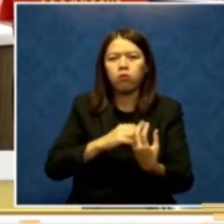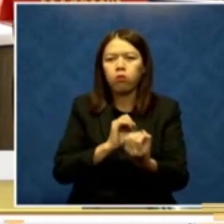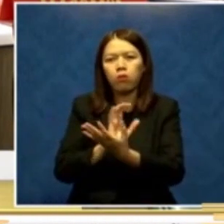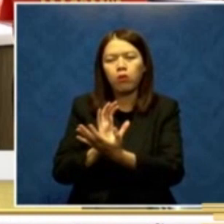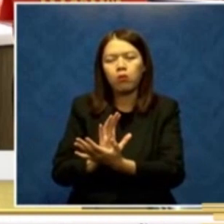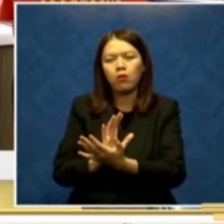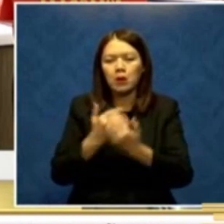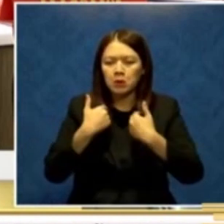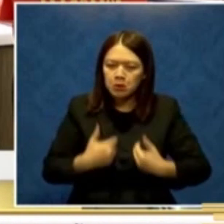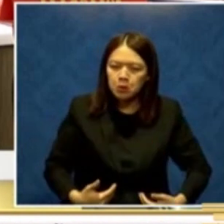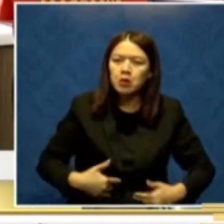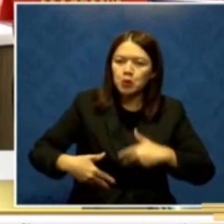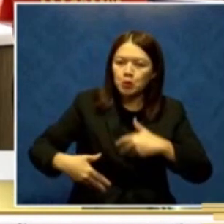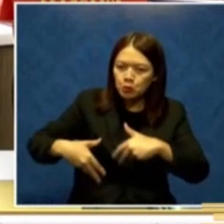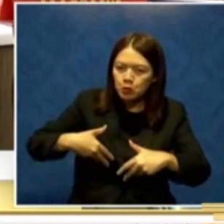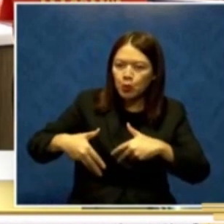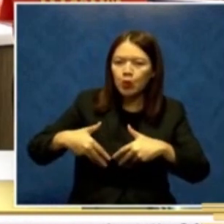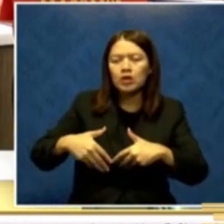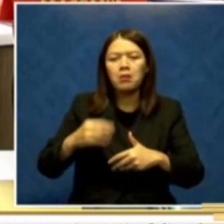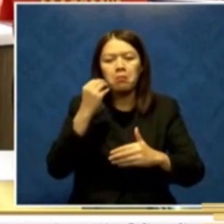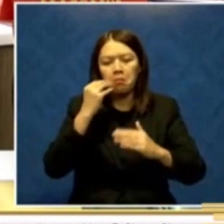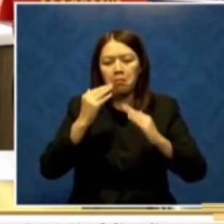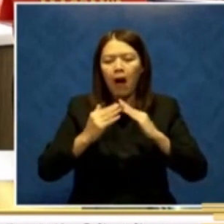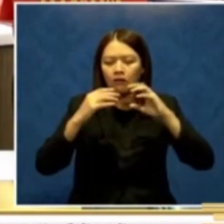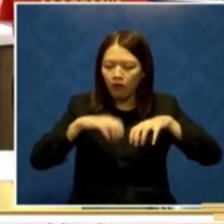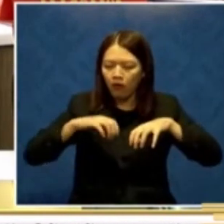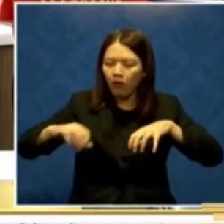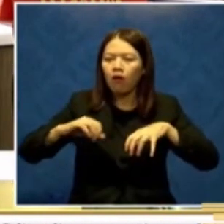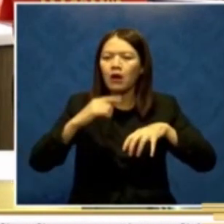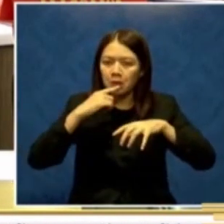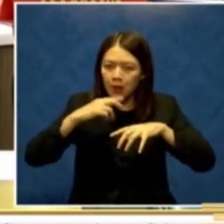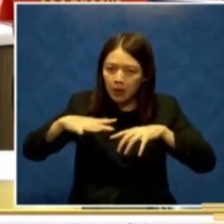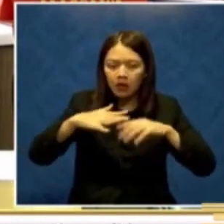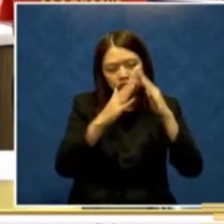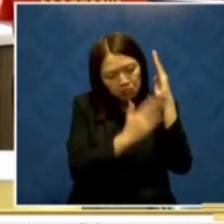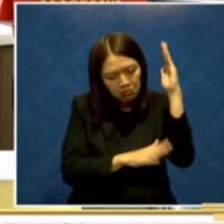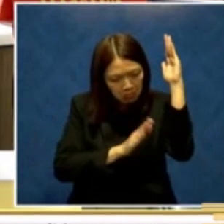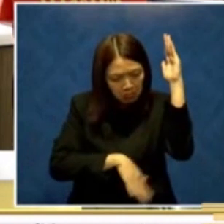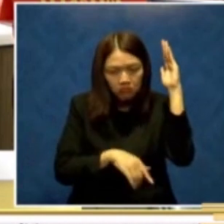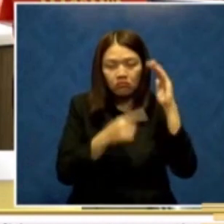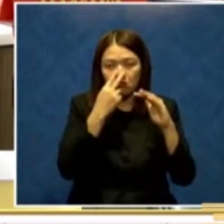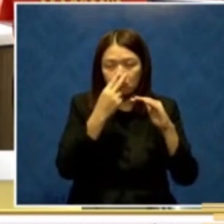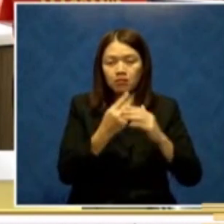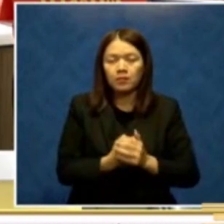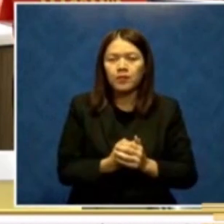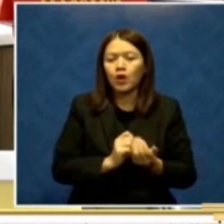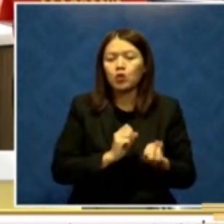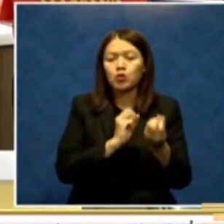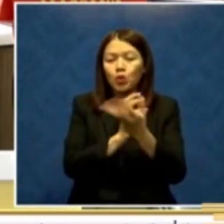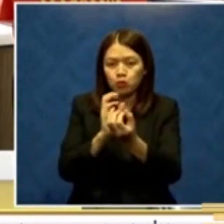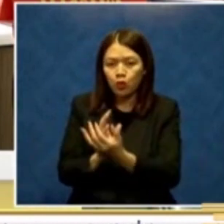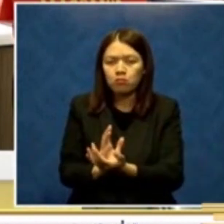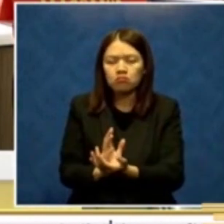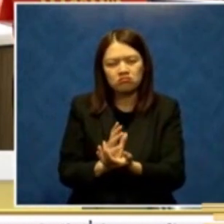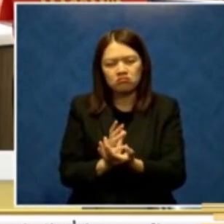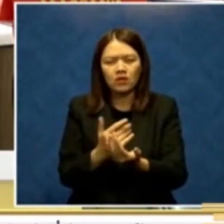ดล้อมและคุภาพชีวิตของประชาชนที่อยู่อาสัยบริเวณอาวไยและอัดามันที่สำคัญยักระท